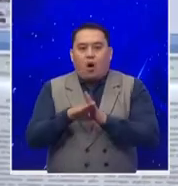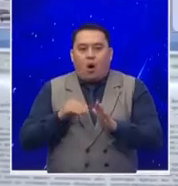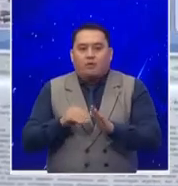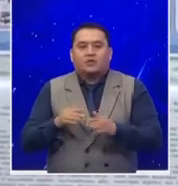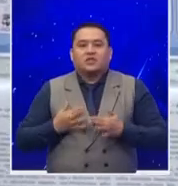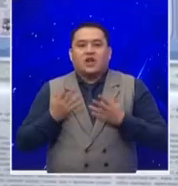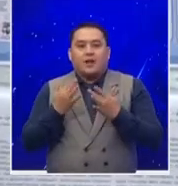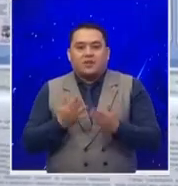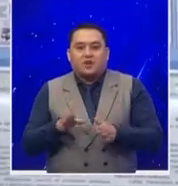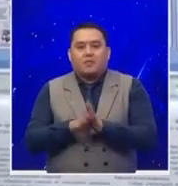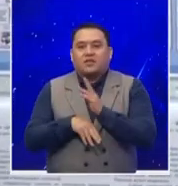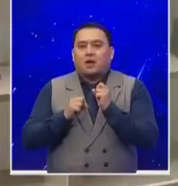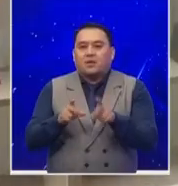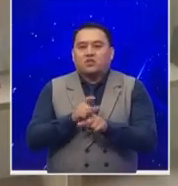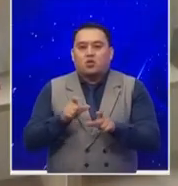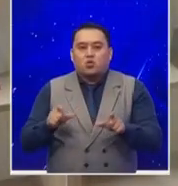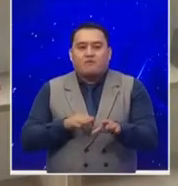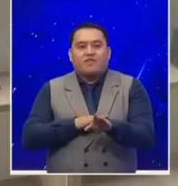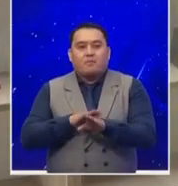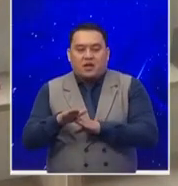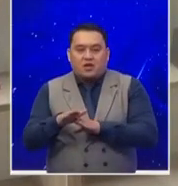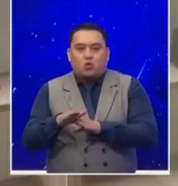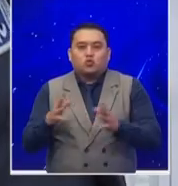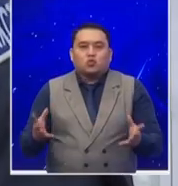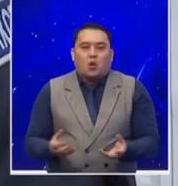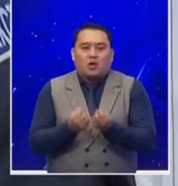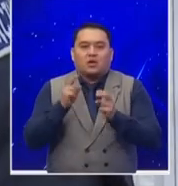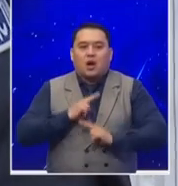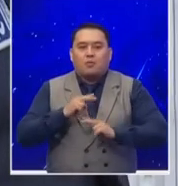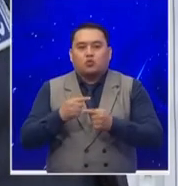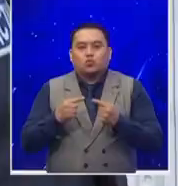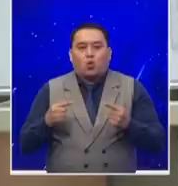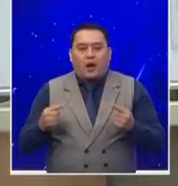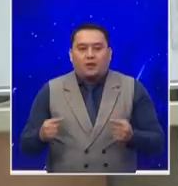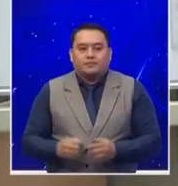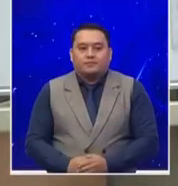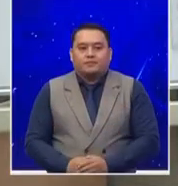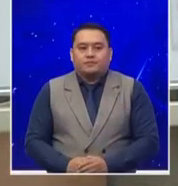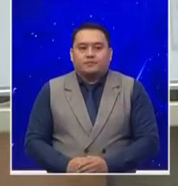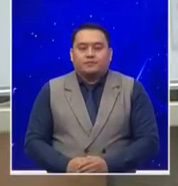необходимые требования для безопасности граждан выполнены, то у спасателей работа другая.